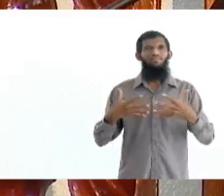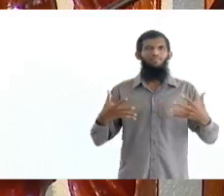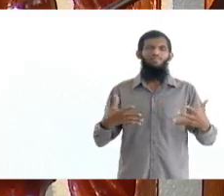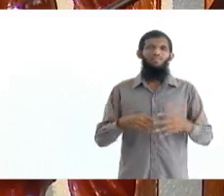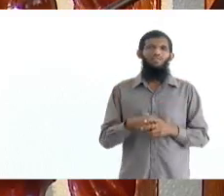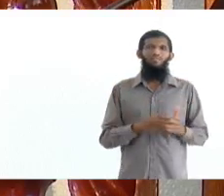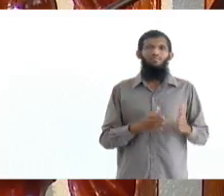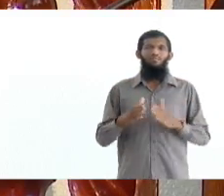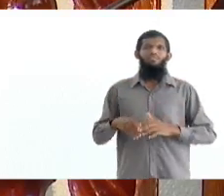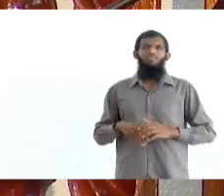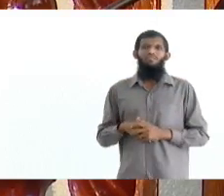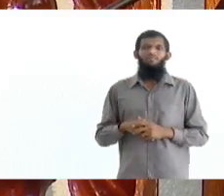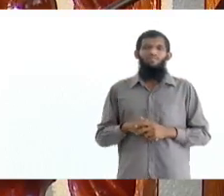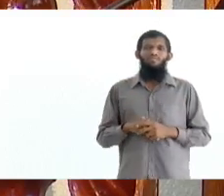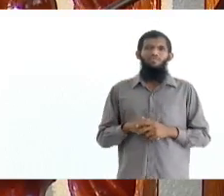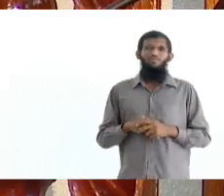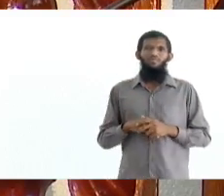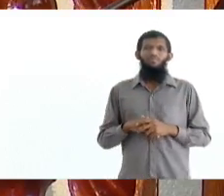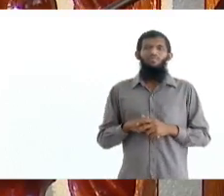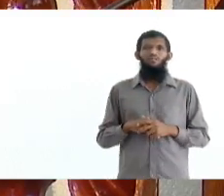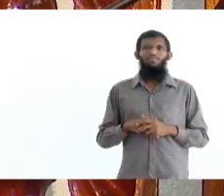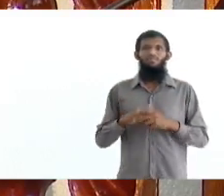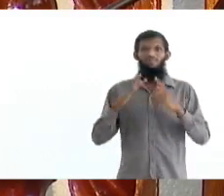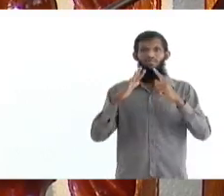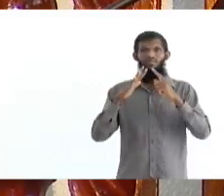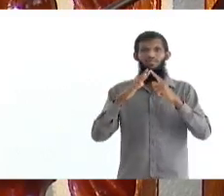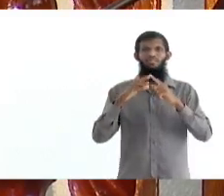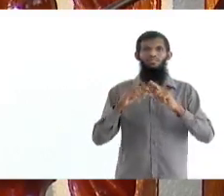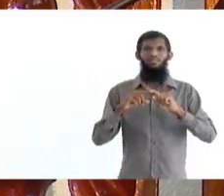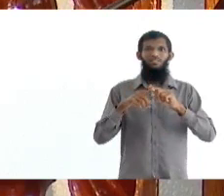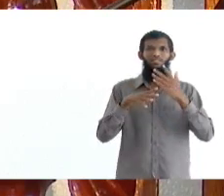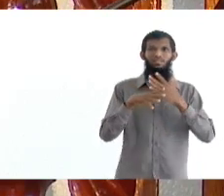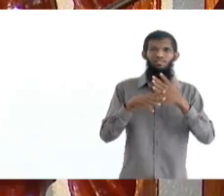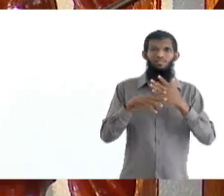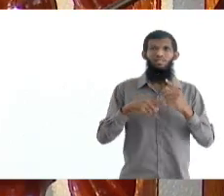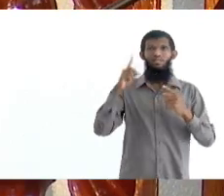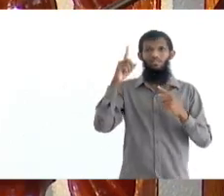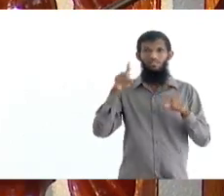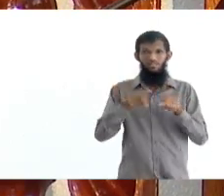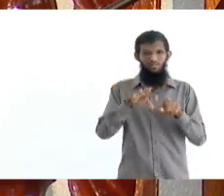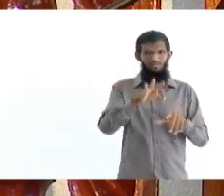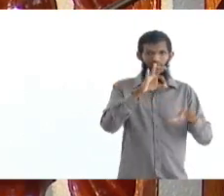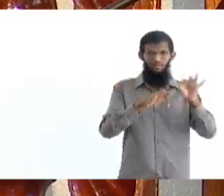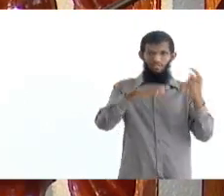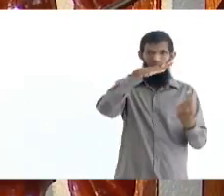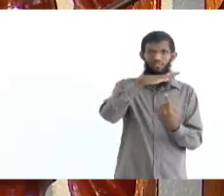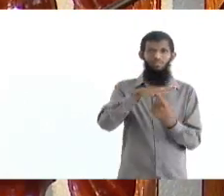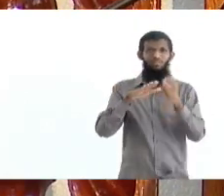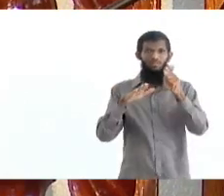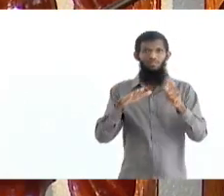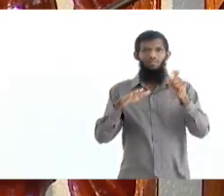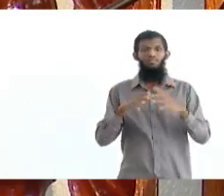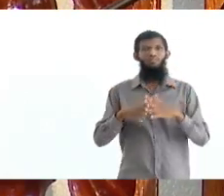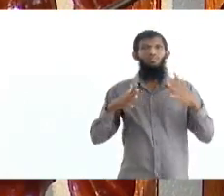ವಿರಸ್ಕಲಾಕ್ ಇಸ್ಲಾಂ ದಿನ ದುನಿಯೆಗೆ ಕಂತಂಗ್ ಇಸ್ಲಾಹುಗೆ ಮಗು ಹಿಂಗೆ ಉಮಂಗಿ ಬರಸ್ಕಲಾಂಗೆ ಖಿಯಾರ್ ಕುರವ್ವ ಫವಾ ವೆರಿ